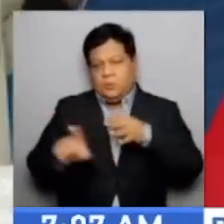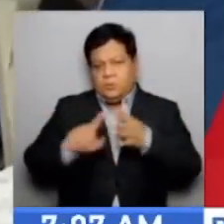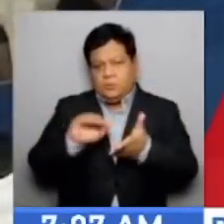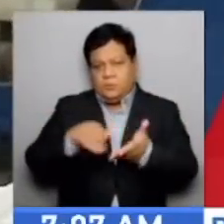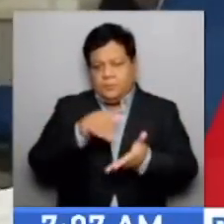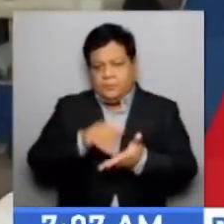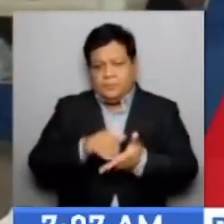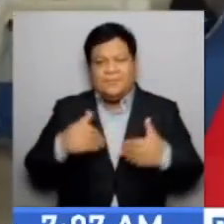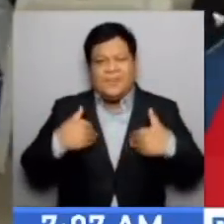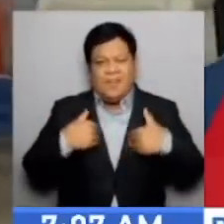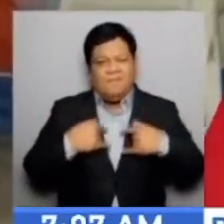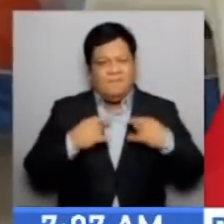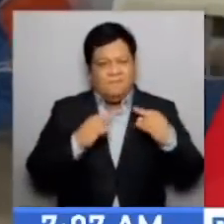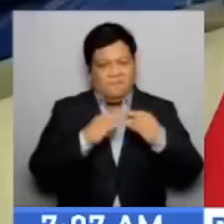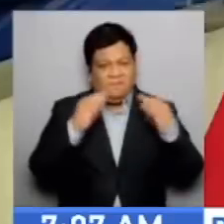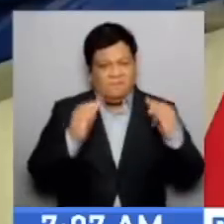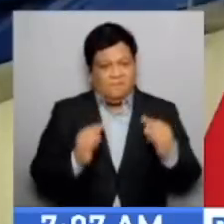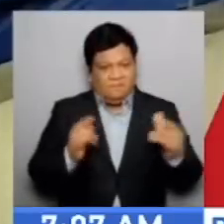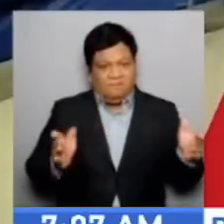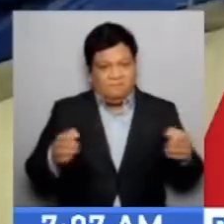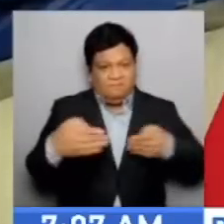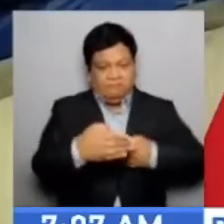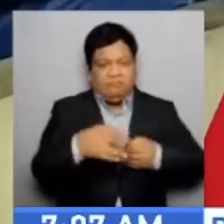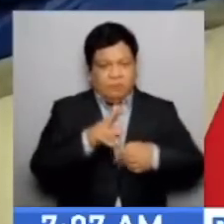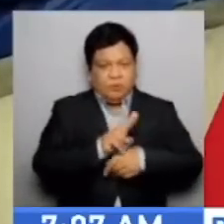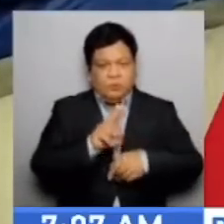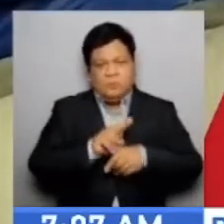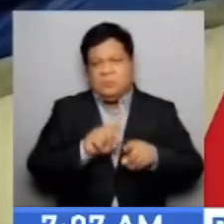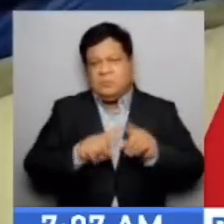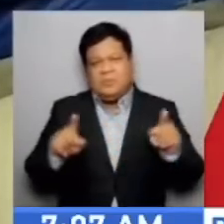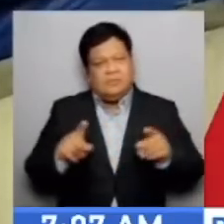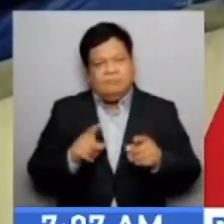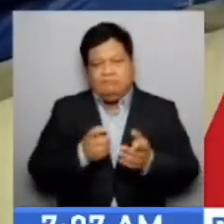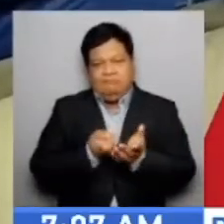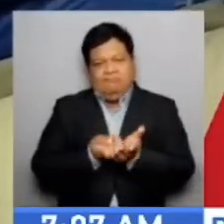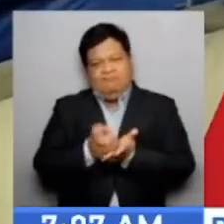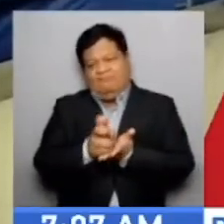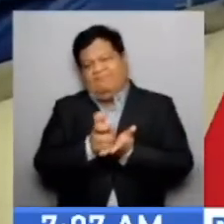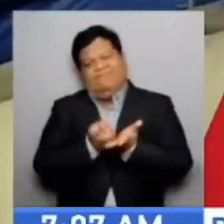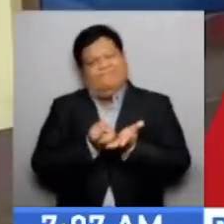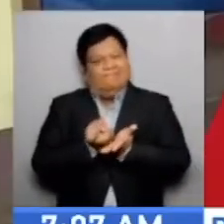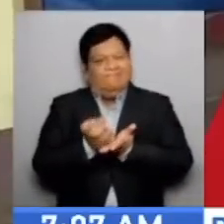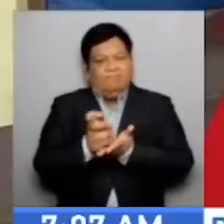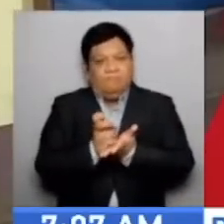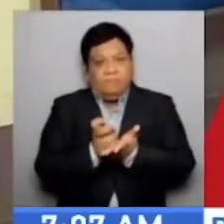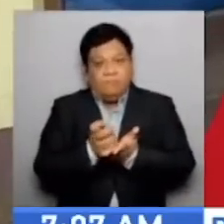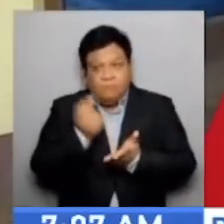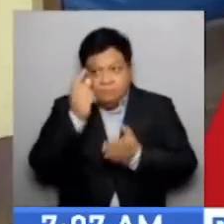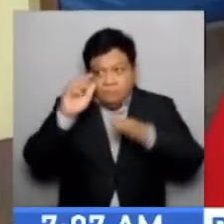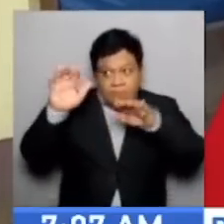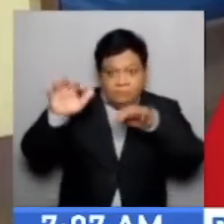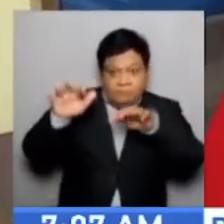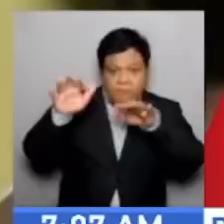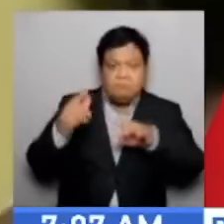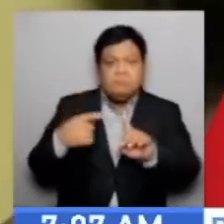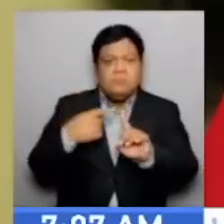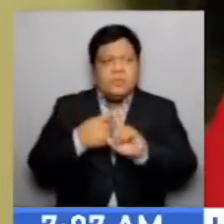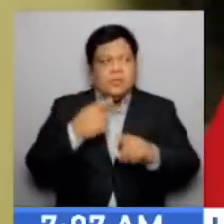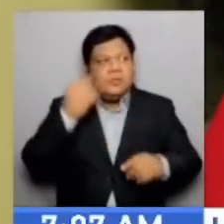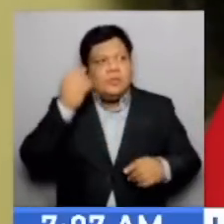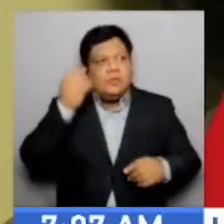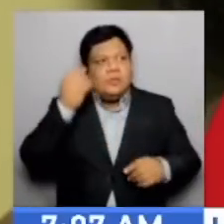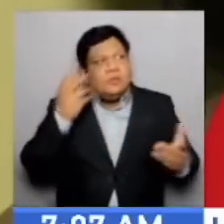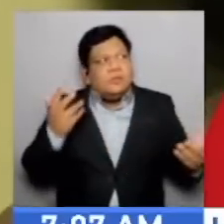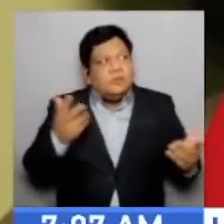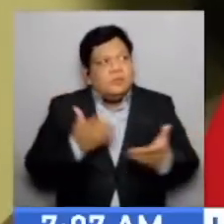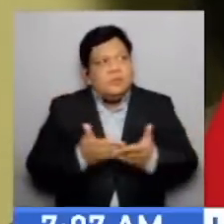di raw nakatulong na maayos ang karamihan sa kanila. Kasabay kasi ng panakanakang ambon, iniintindi nila na wala silang naisalbang gamit.